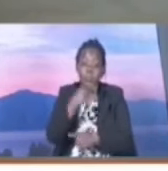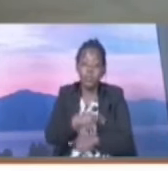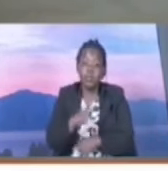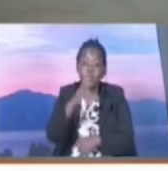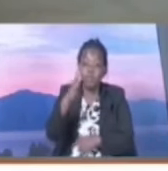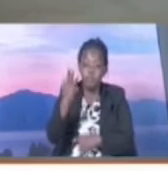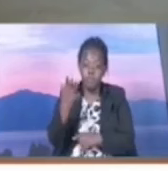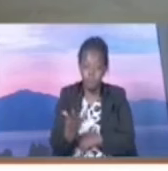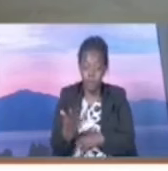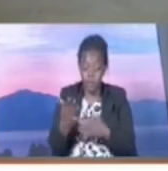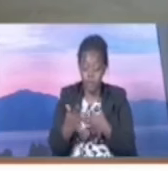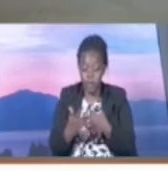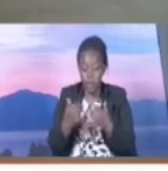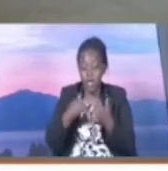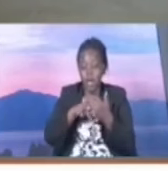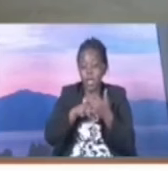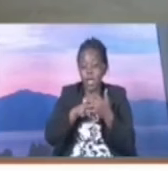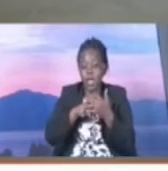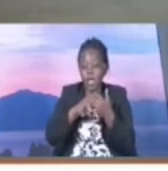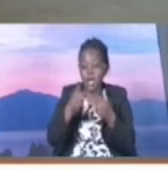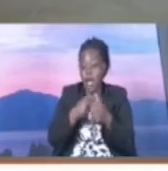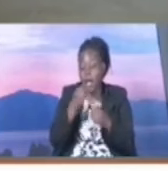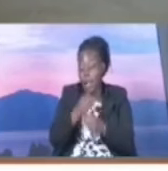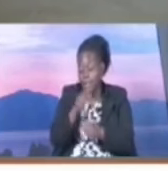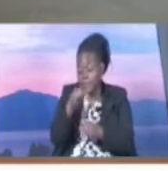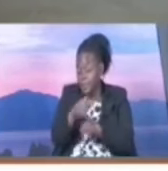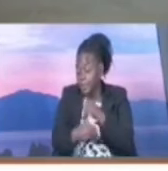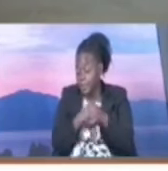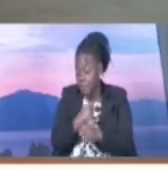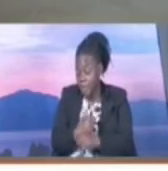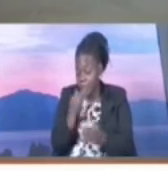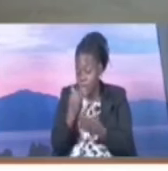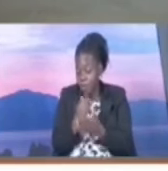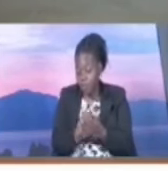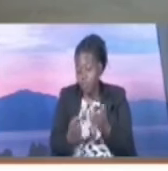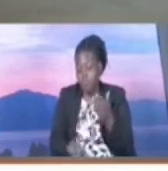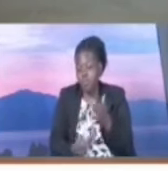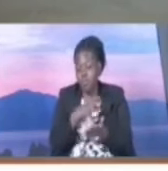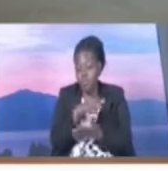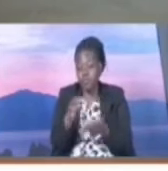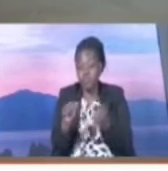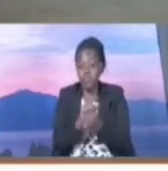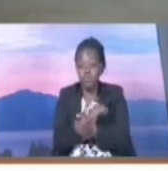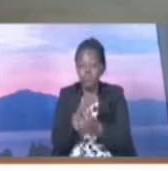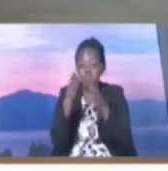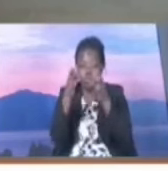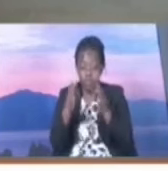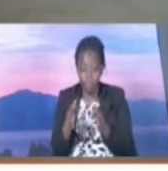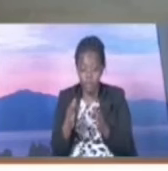ttaano omwezi ogw'omunaana omwaka guno gwennyini lwa kukola fujjo n'ayonoonea ebintu ebintu